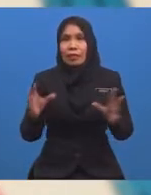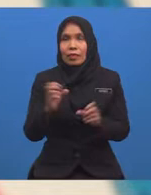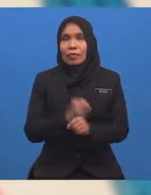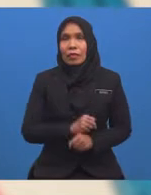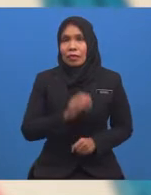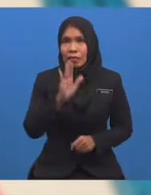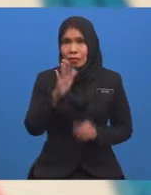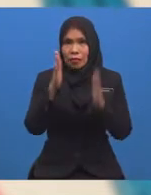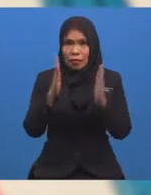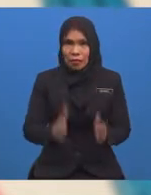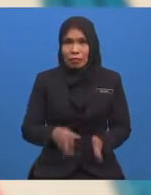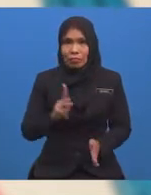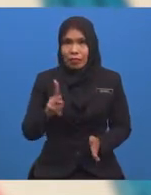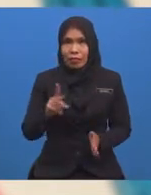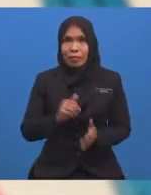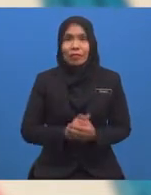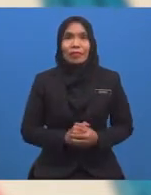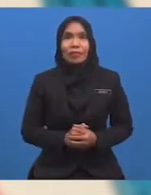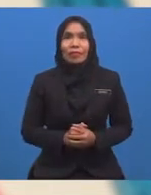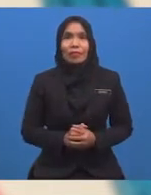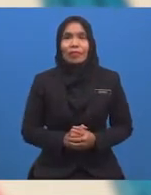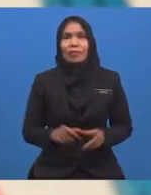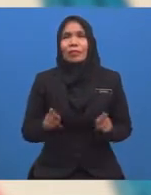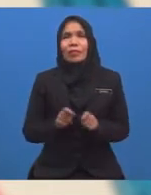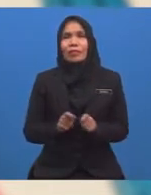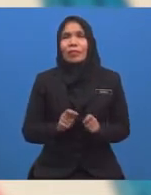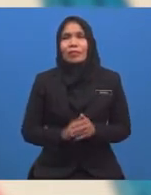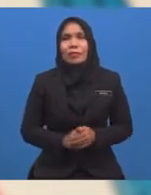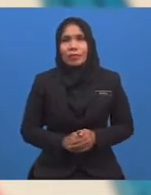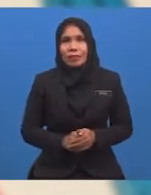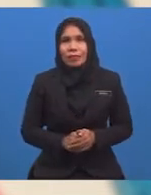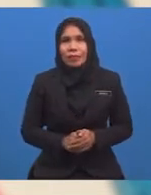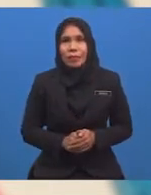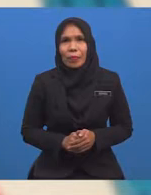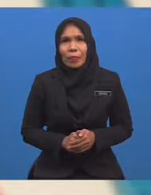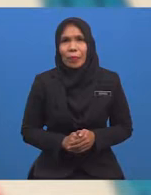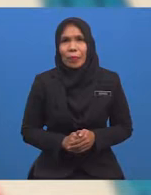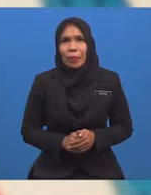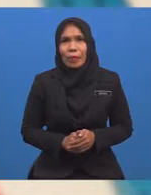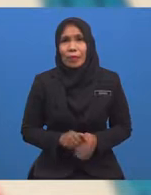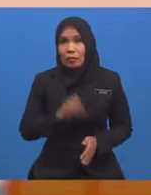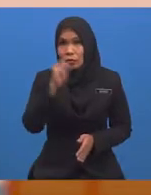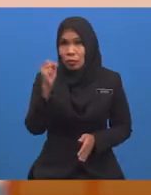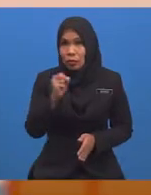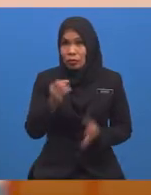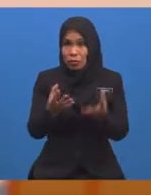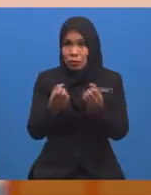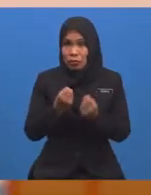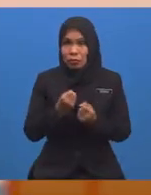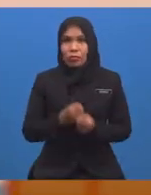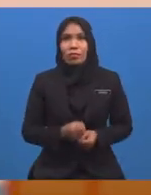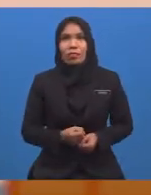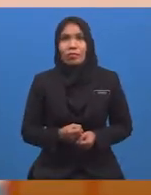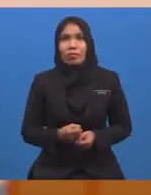orang kanak-kanak tetapi kehendak soalnya adalah kita